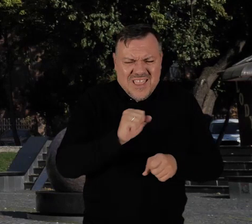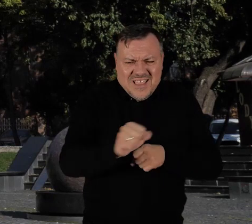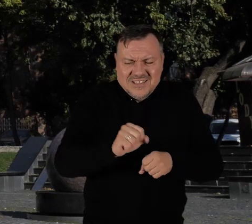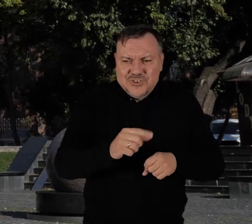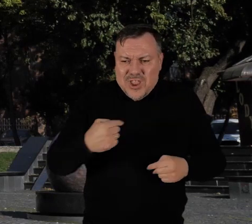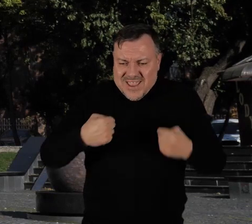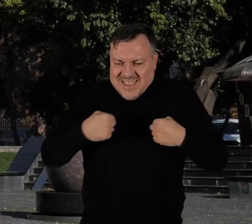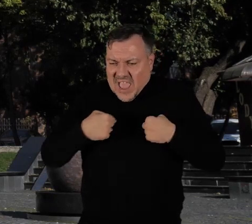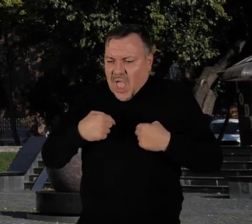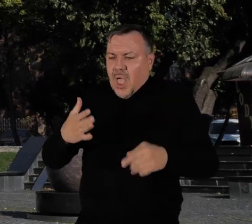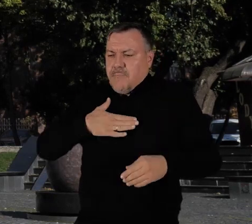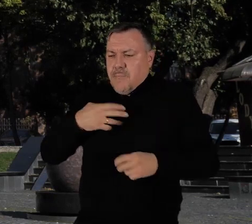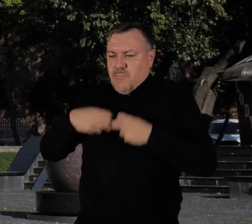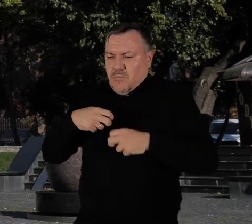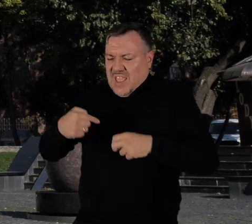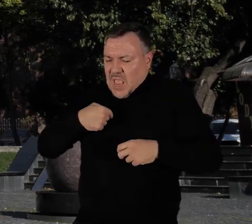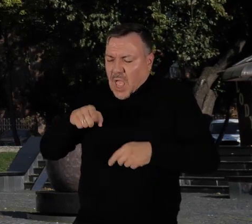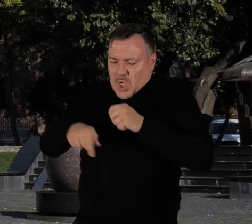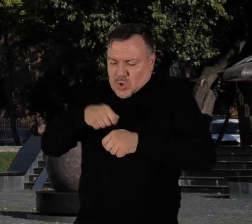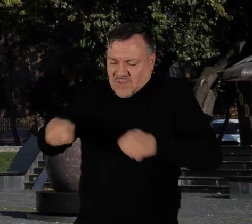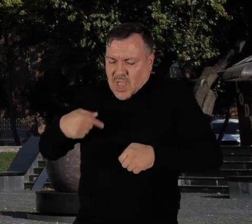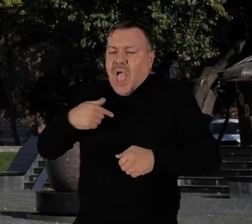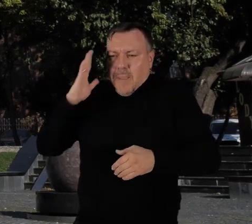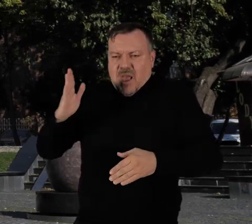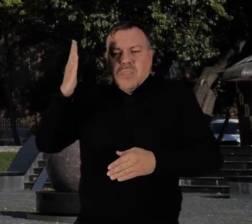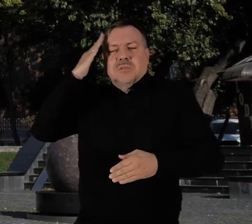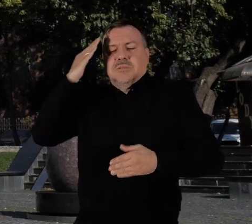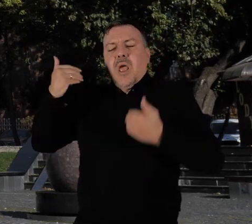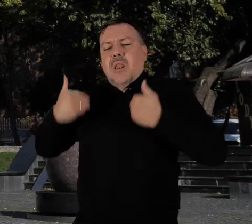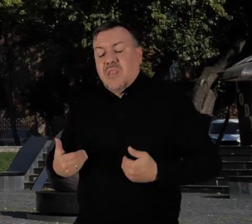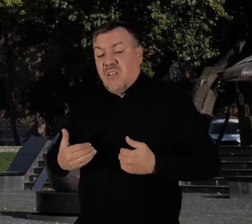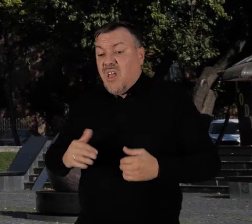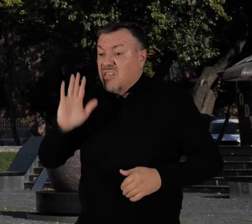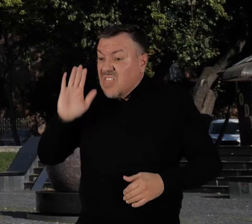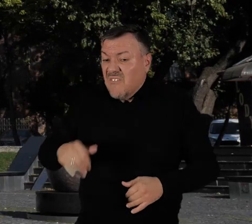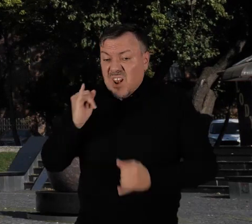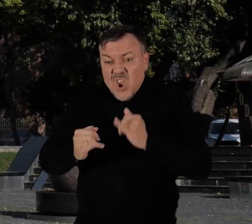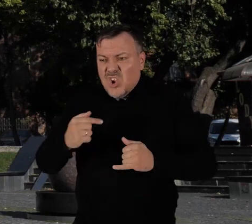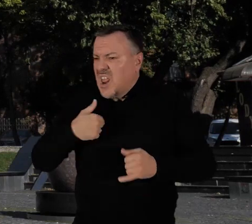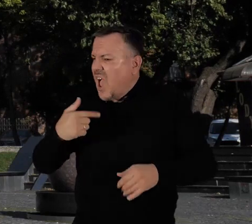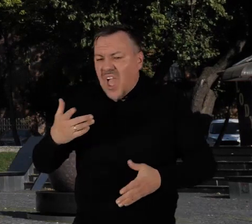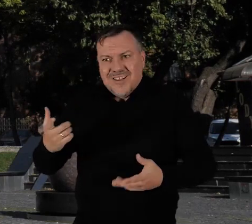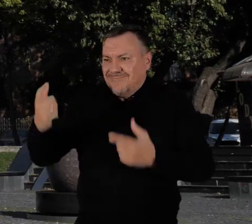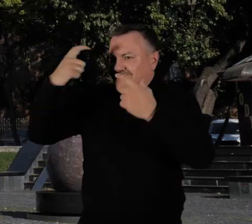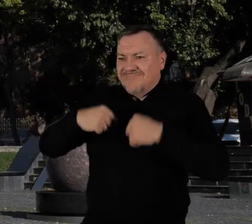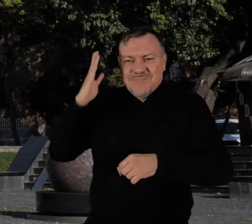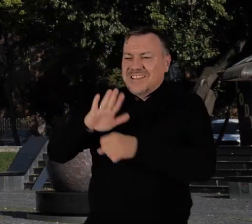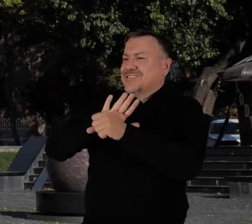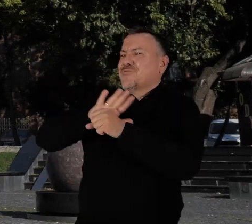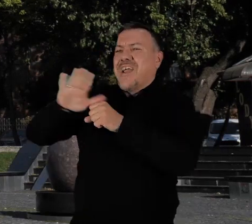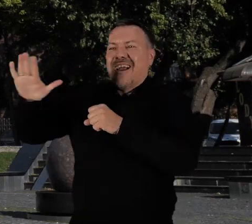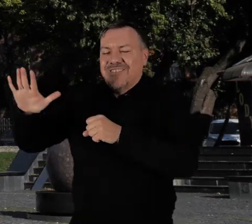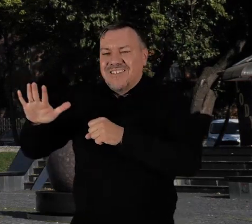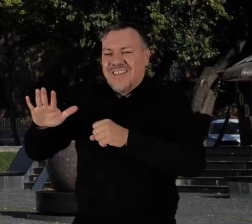go rozwiążę i ja będę z tego znany. Jeżeli nawet nie zdobędę należnego uznania, bo uznanie chodzi